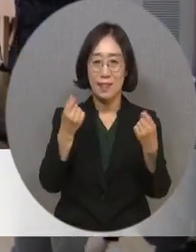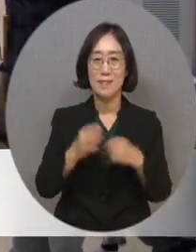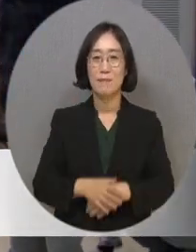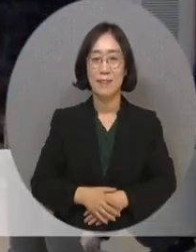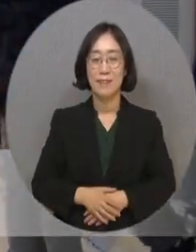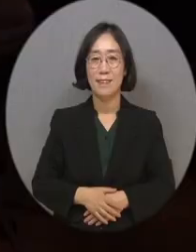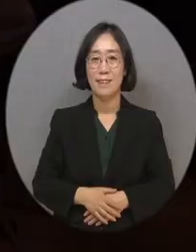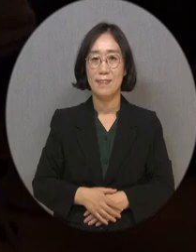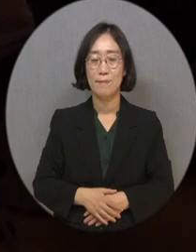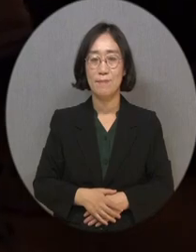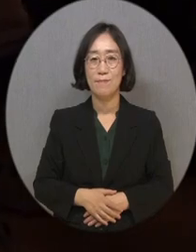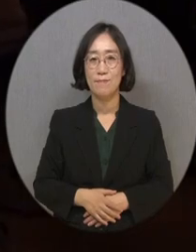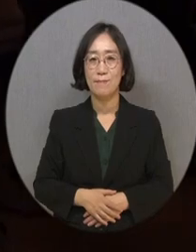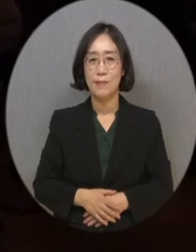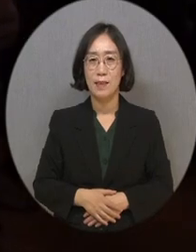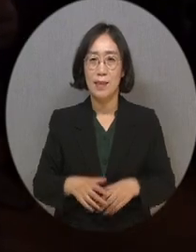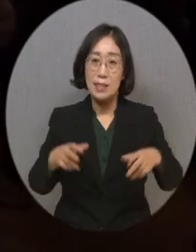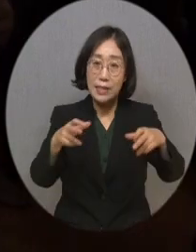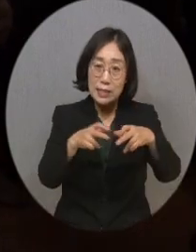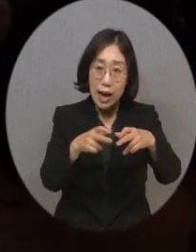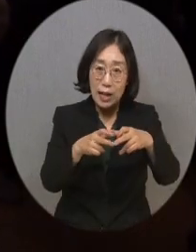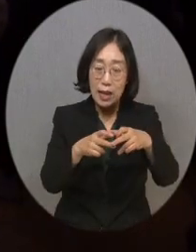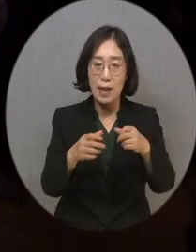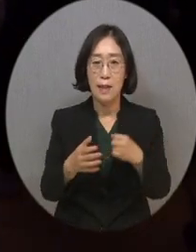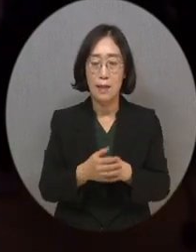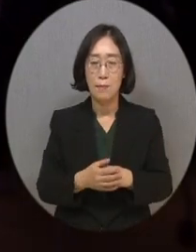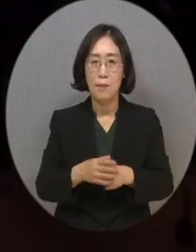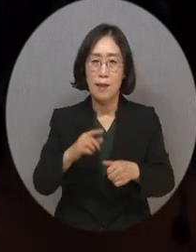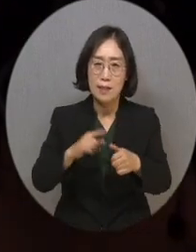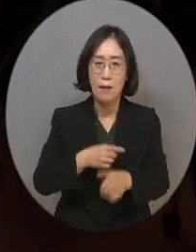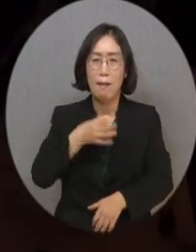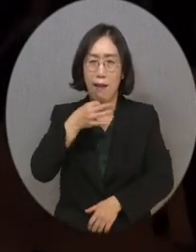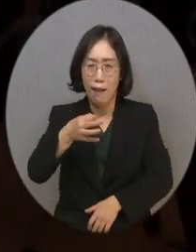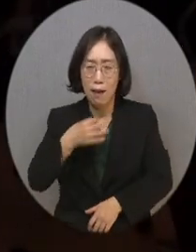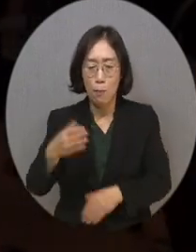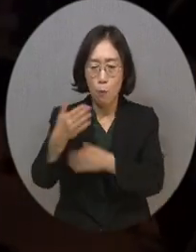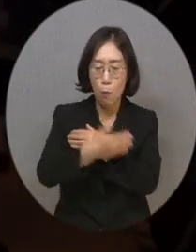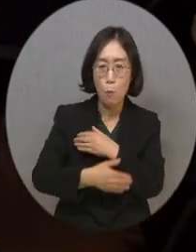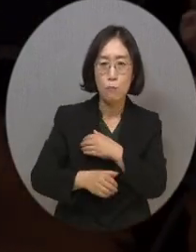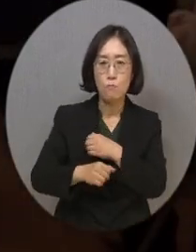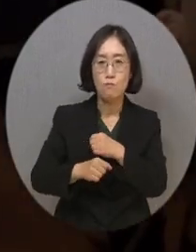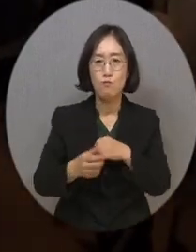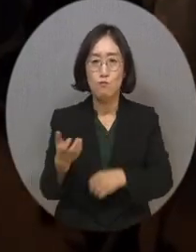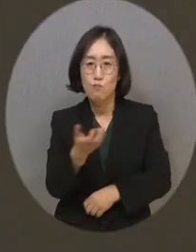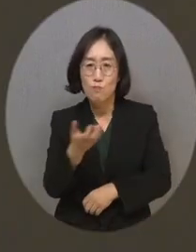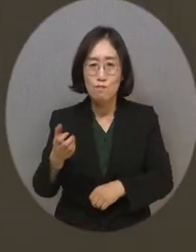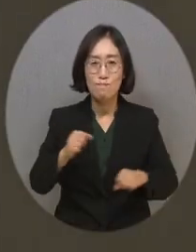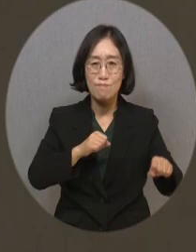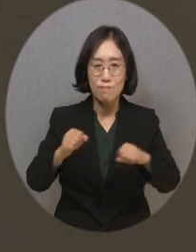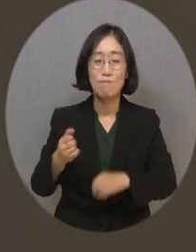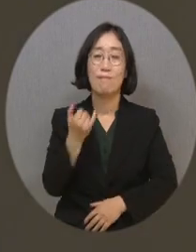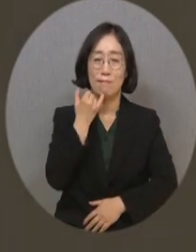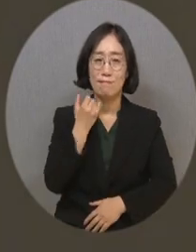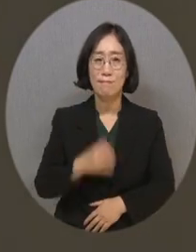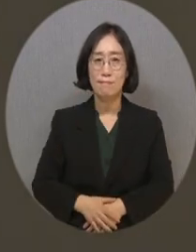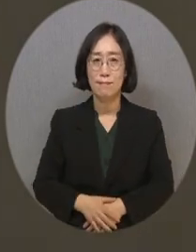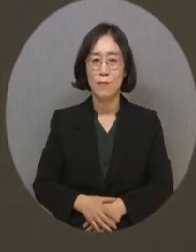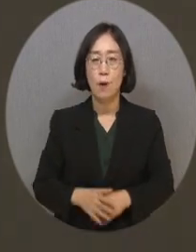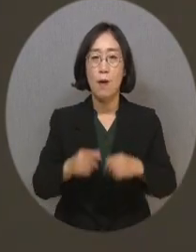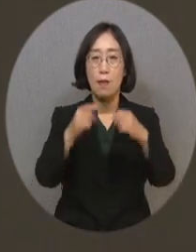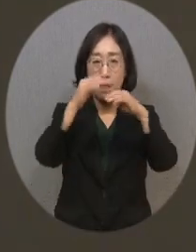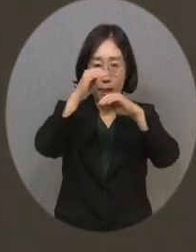생각이 듭니다. 장애로 나오는 소리도 몸이 불편해 움직여도 괜찮습니다. 자세한 내용